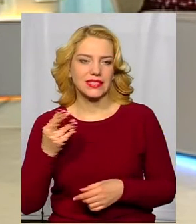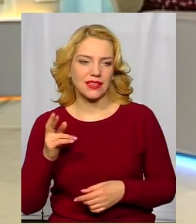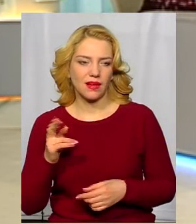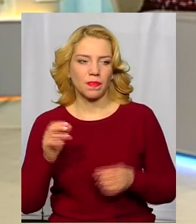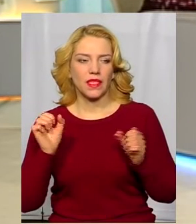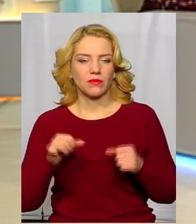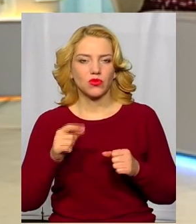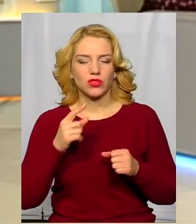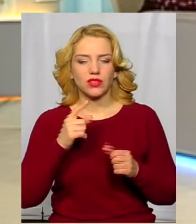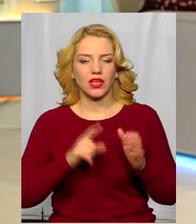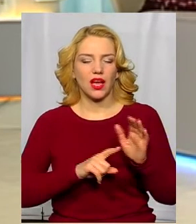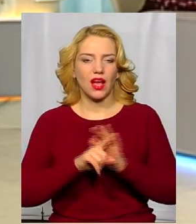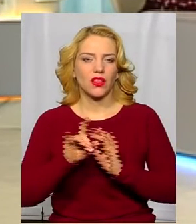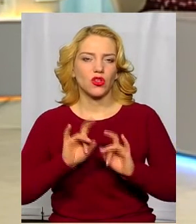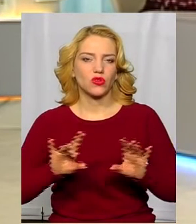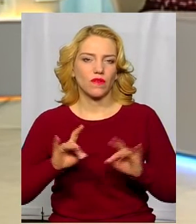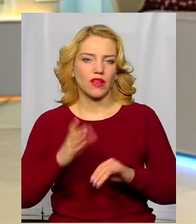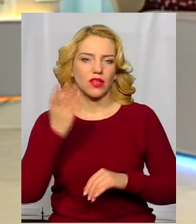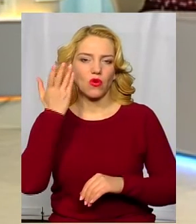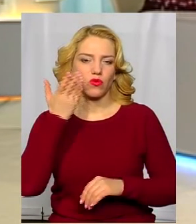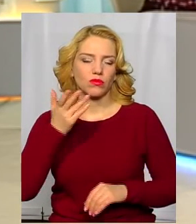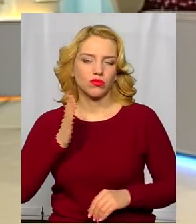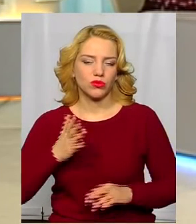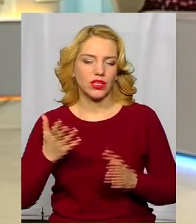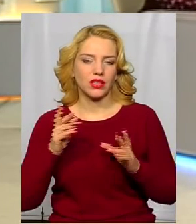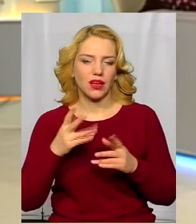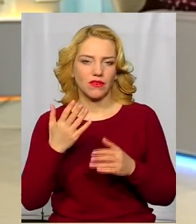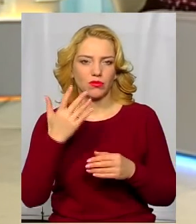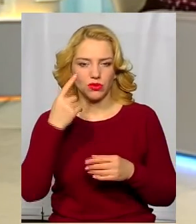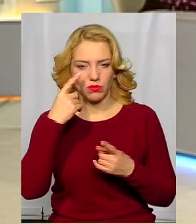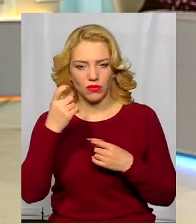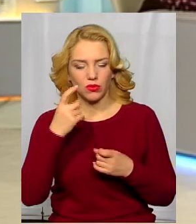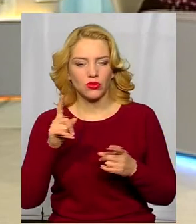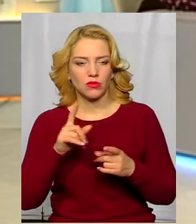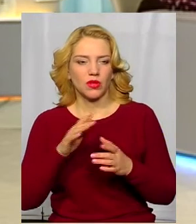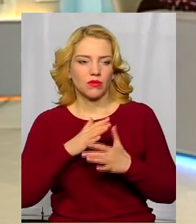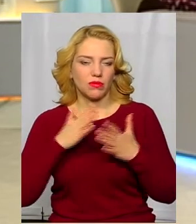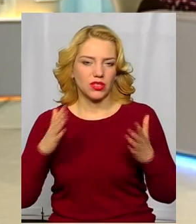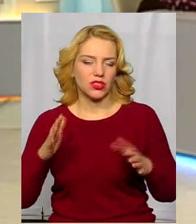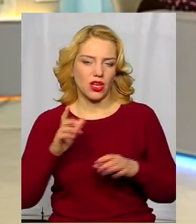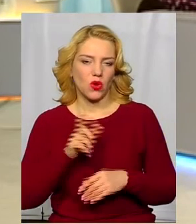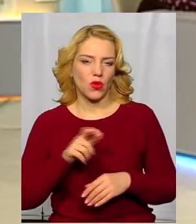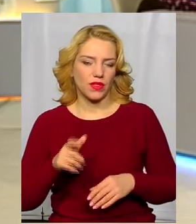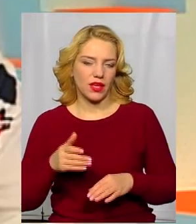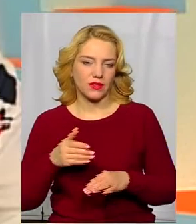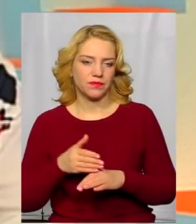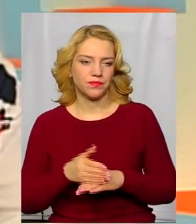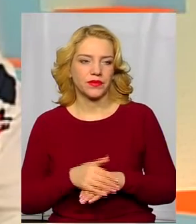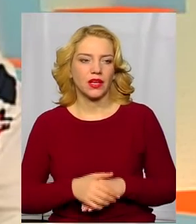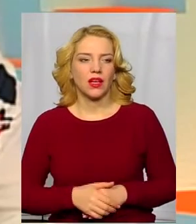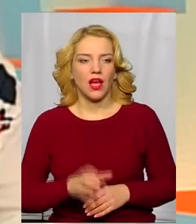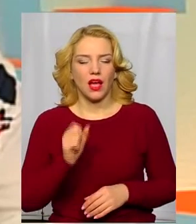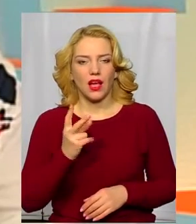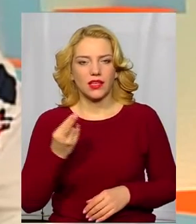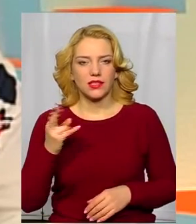можете анонсувати, коли вона буде, і яким чином ви будете повідомляти, щоб більше людей про це дізнавалося? Акція буде проходити